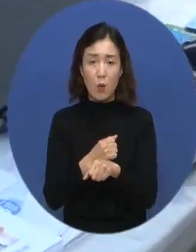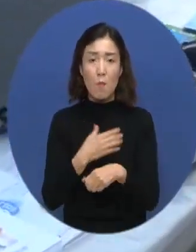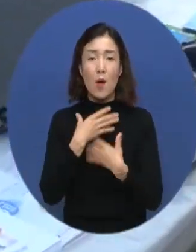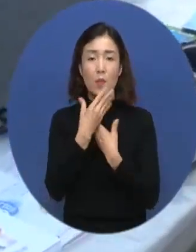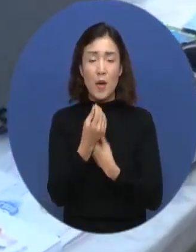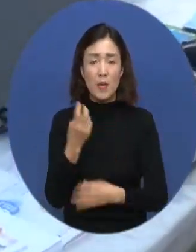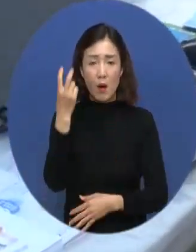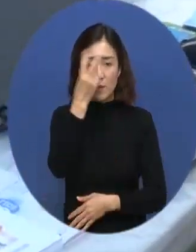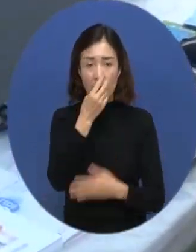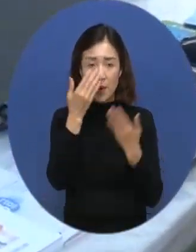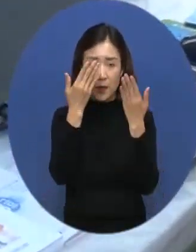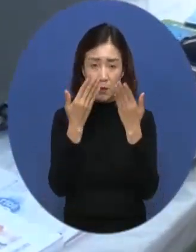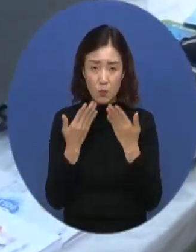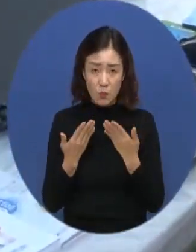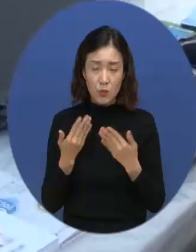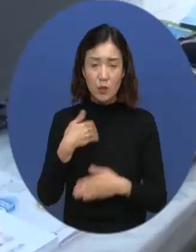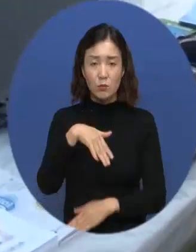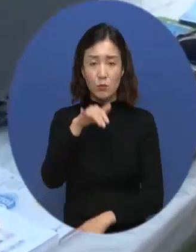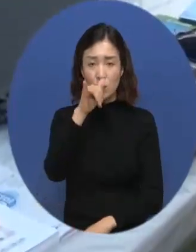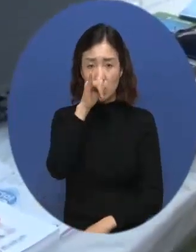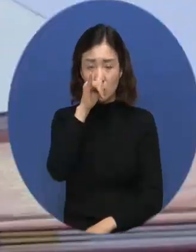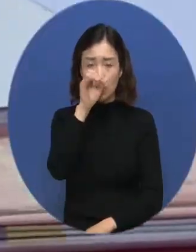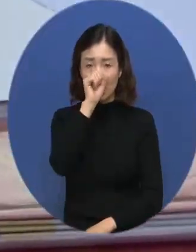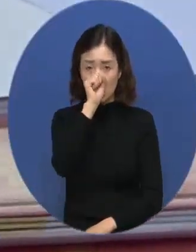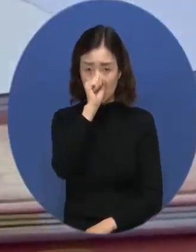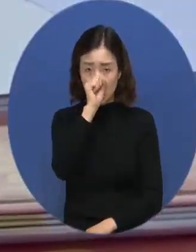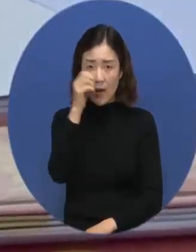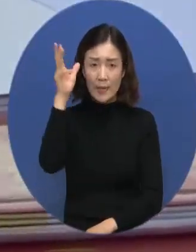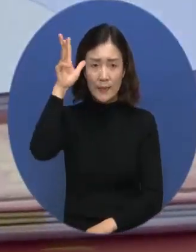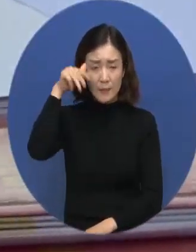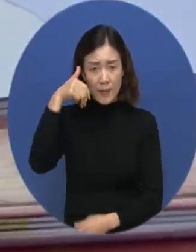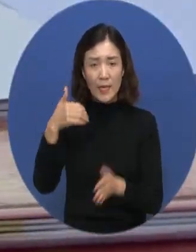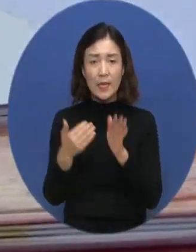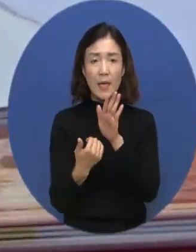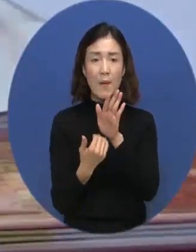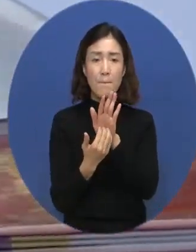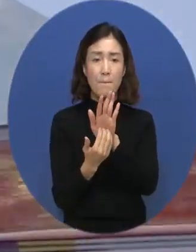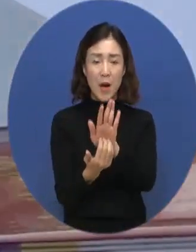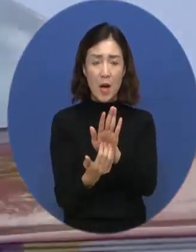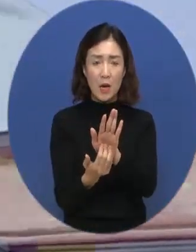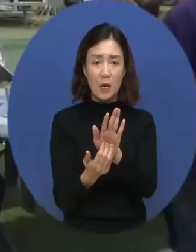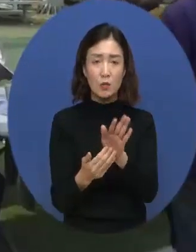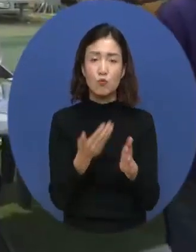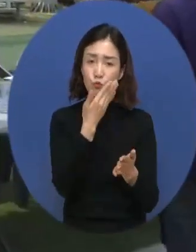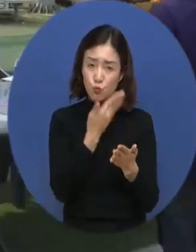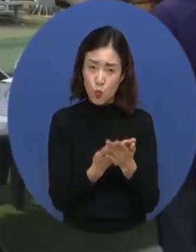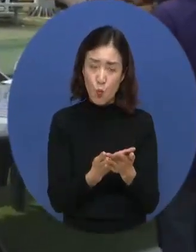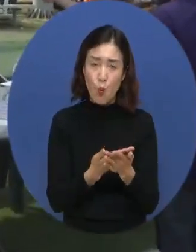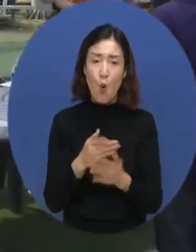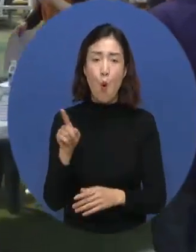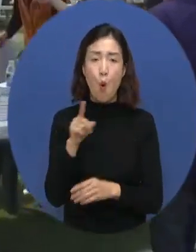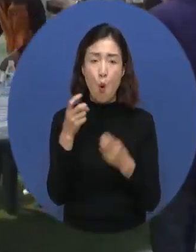가실 수 있어 좋았습니다. 치매는 예방이 매우 중요하다고는 하는데 어떻게